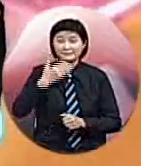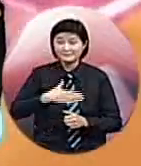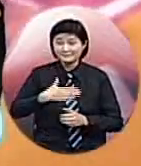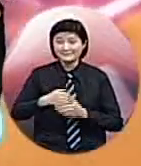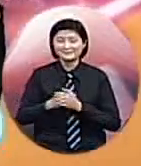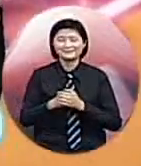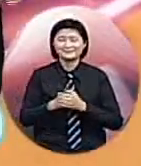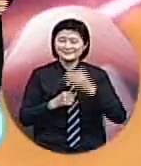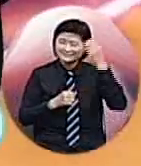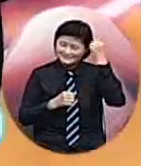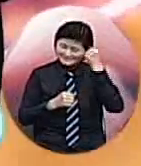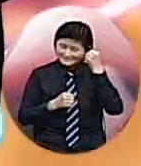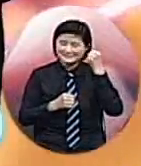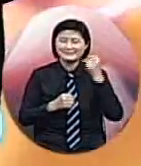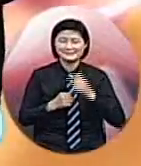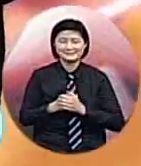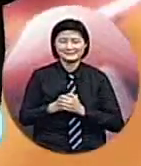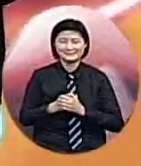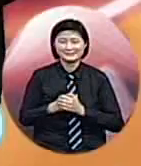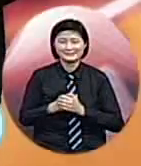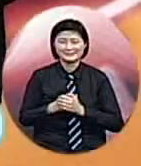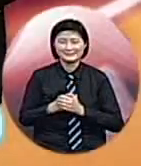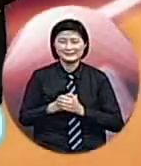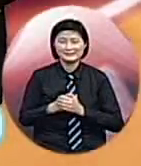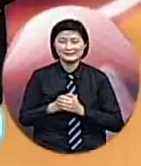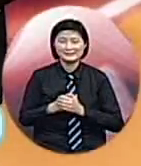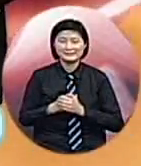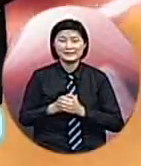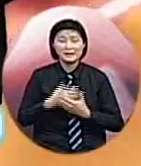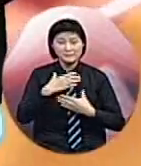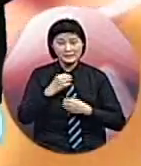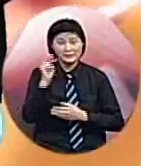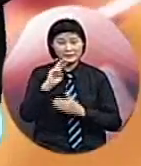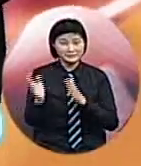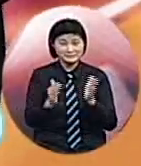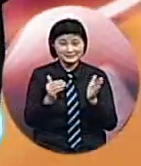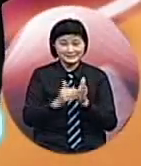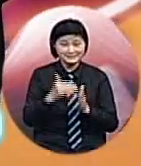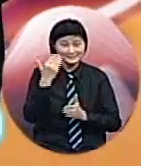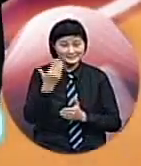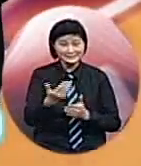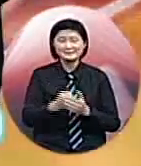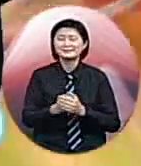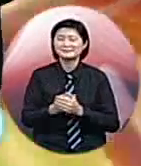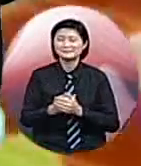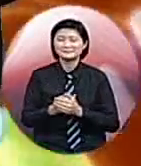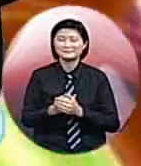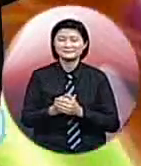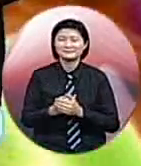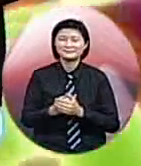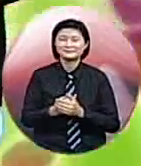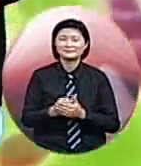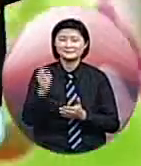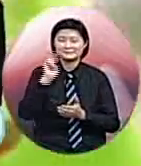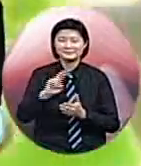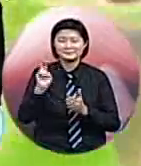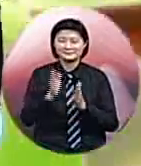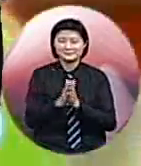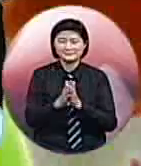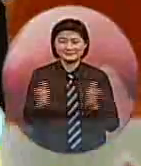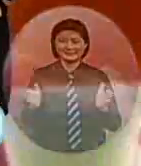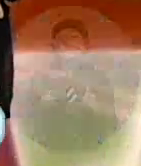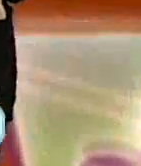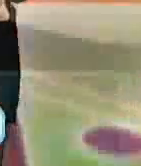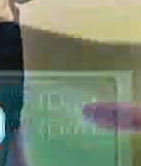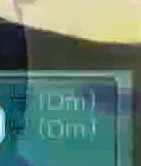기억해 둘게요. 네. 아유, 자, 이제 노래 편안하게 하실 준비 되셨죠? 네, 감사합니다. 예, 예 자, 음악 드리겠습니다. 음악